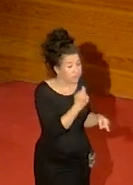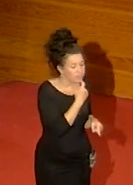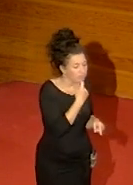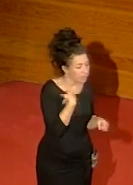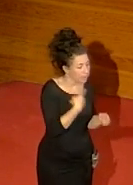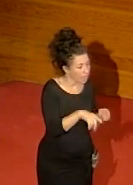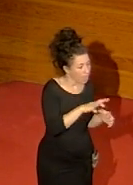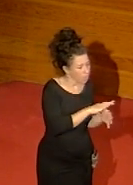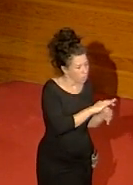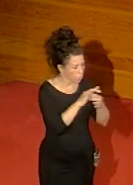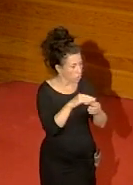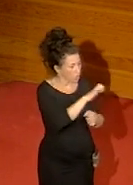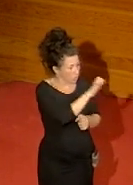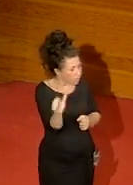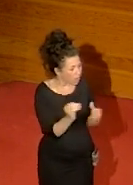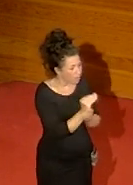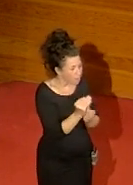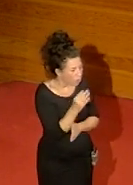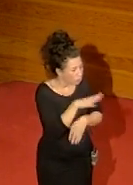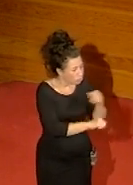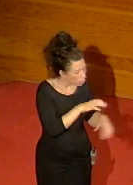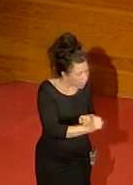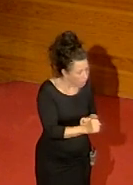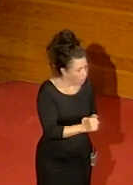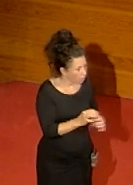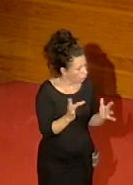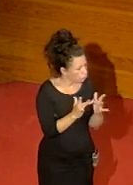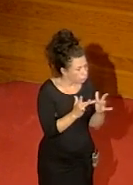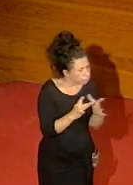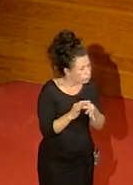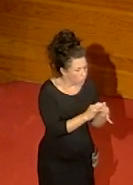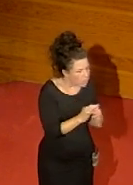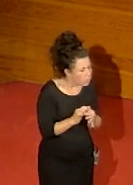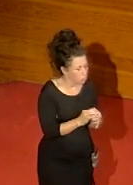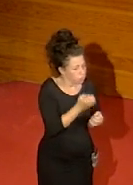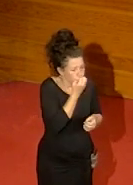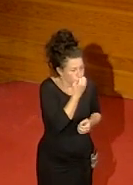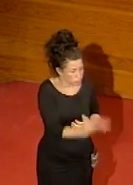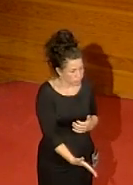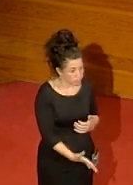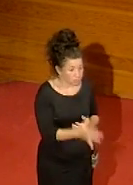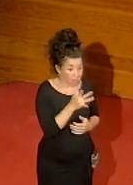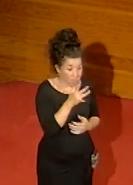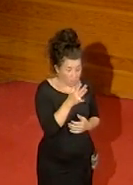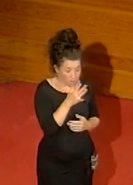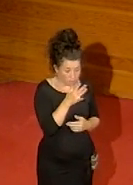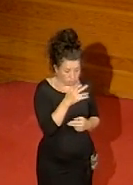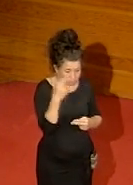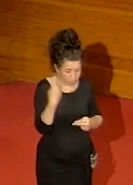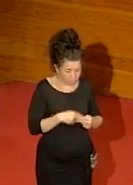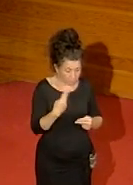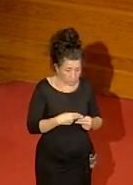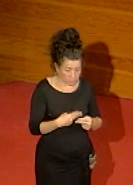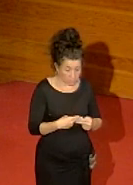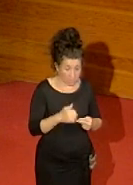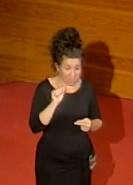oso harreman komertzial eta humano handia zegoen bi aldeen artean muga horren eta orain muga hori eta Amanerekin